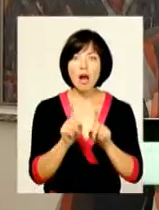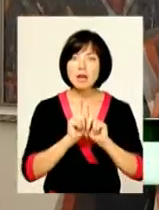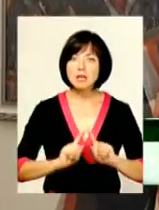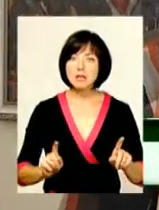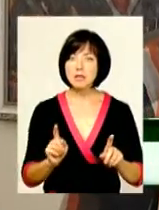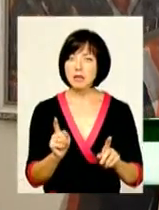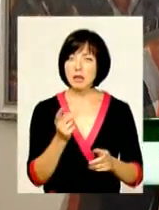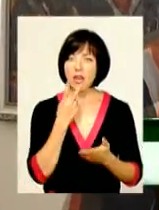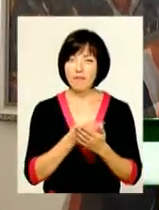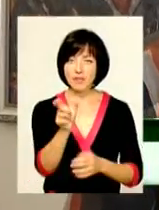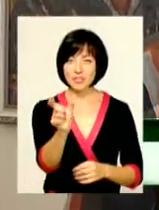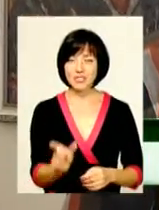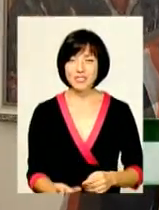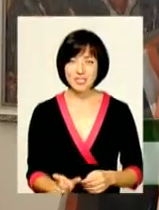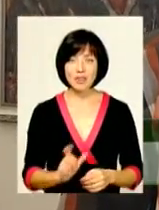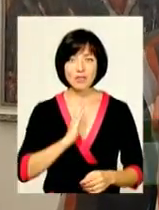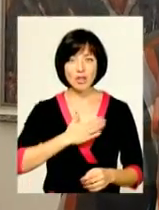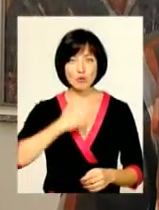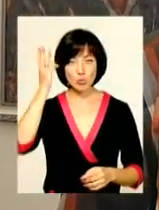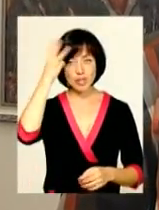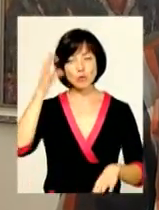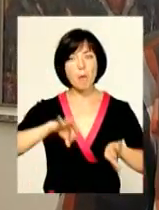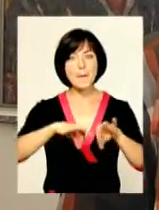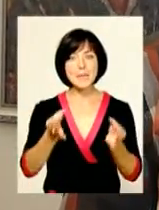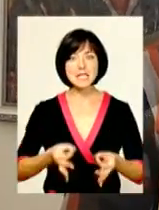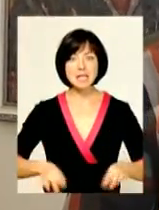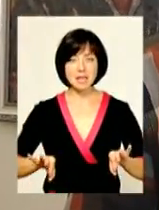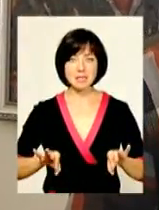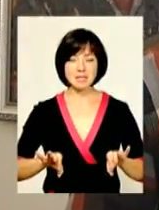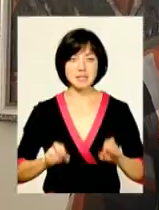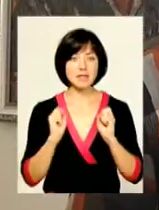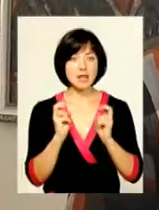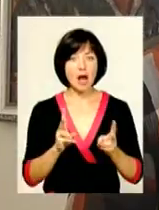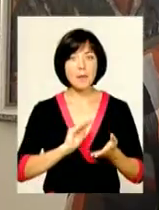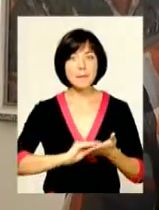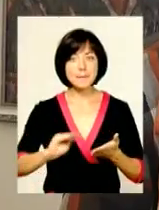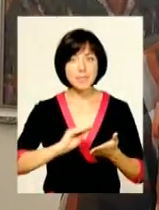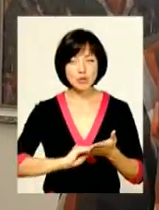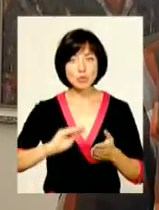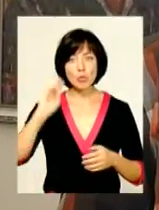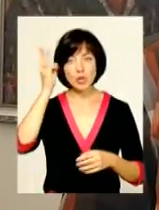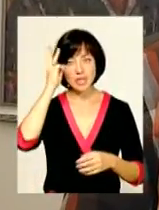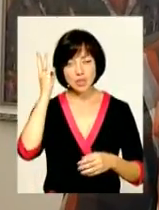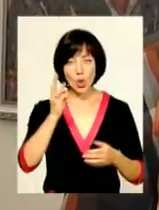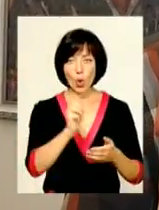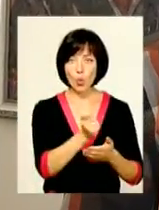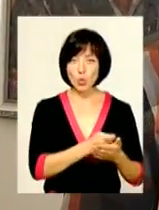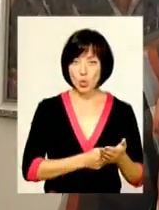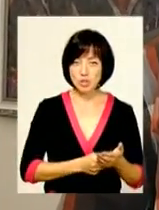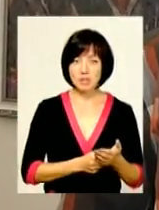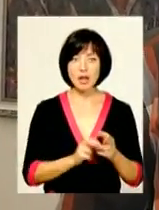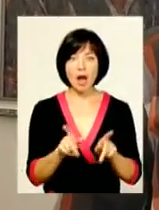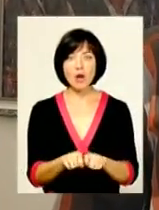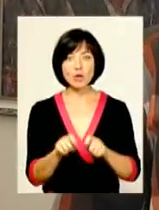нашому подільському мистецтві, наших подільських, як пишуть подільські художники, і як пише це, як